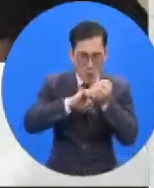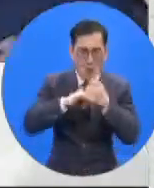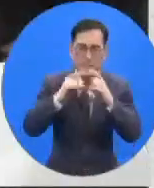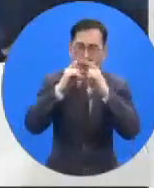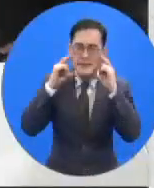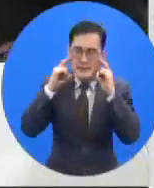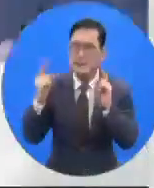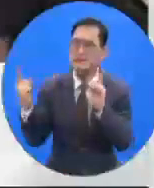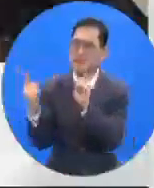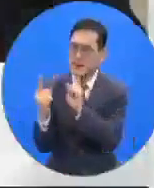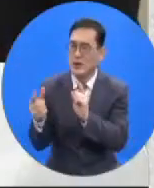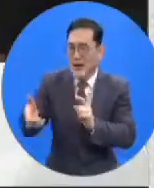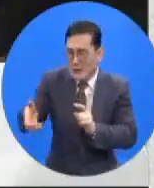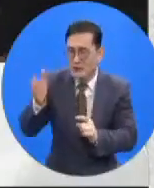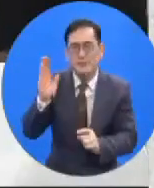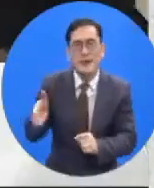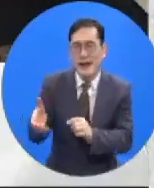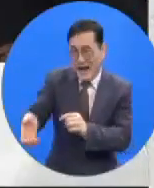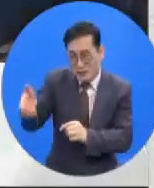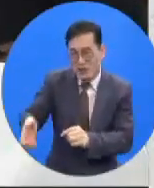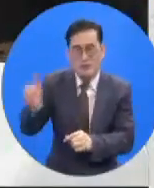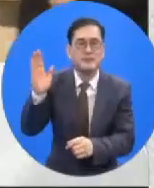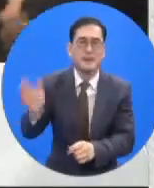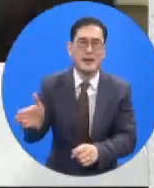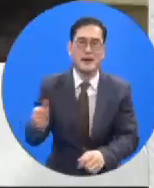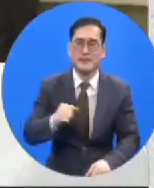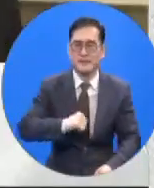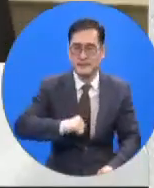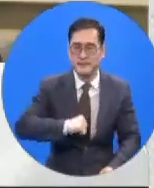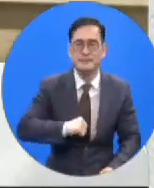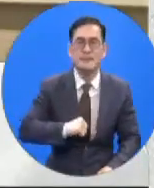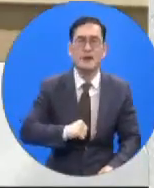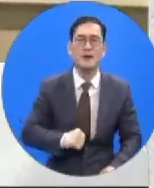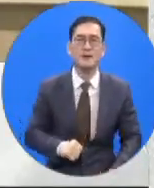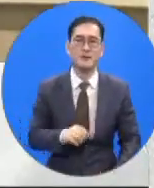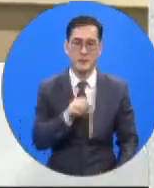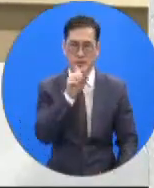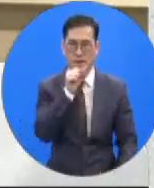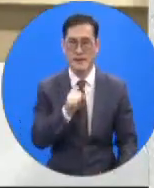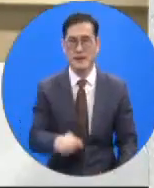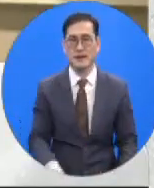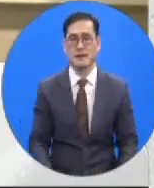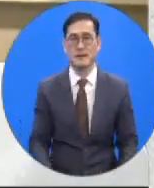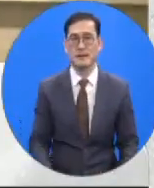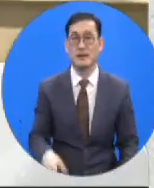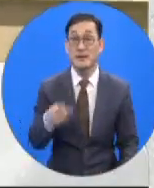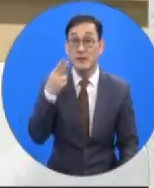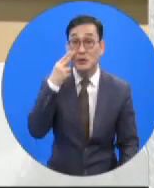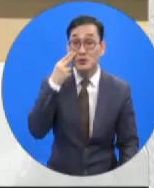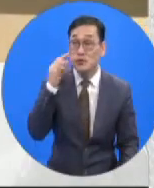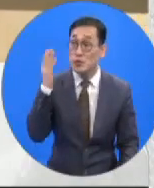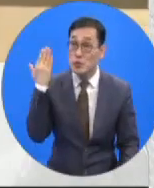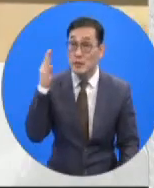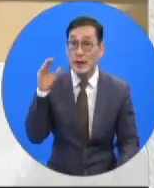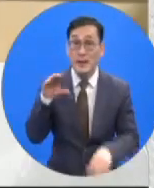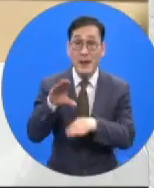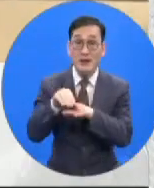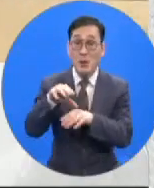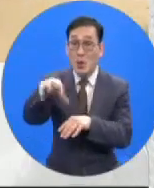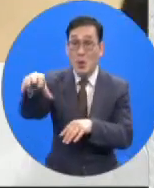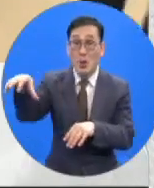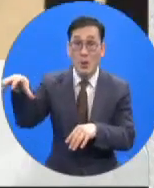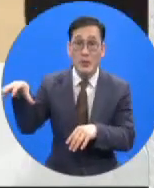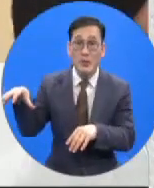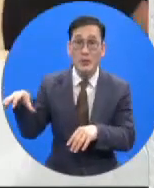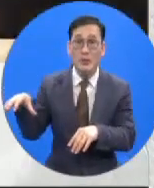악수를 하지 않는데 사회적 거리를 두고 실제적으로 보면은 미국의 모 방송 들도 그의 안하다 시피 하고 배운 다들